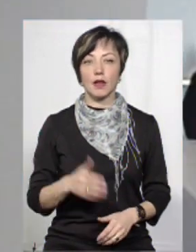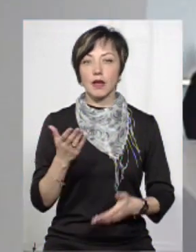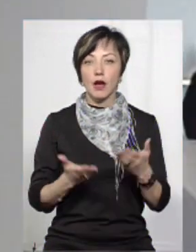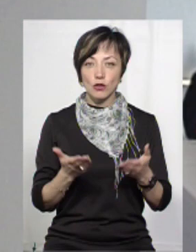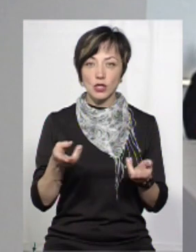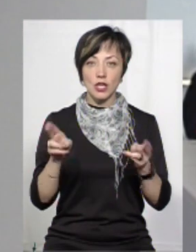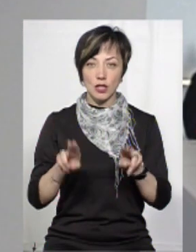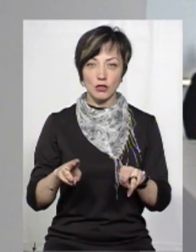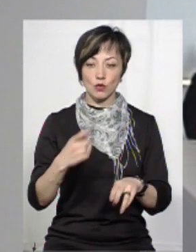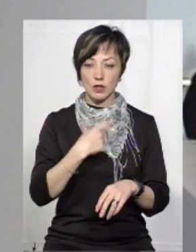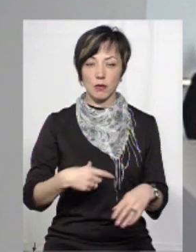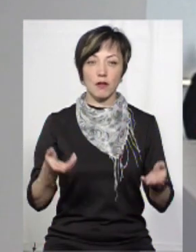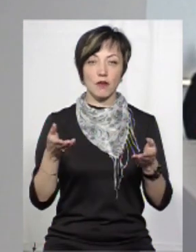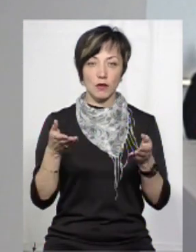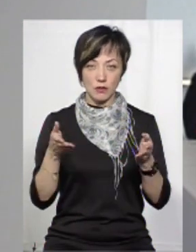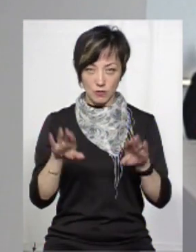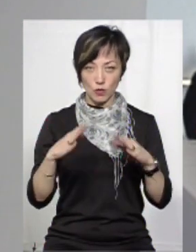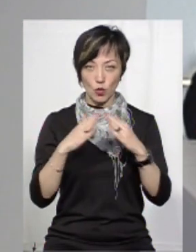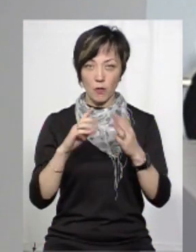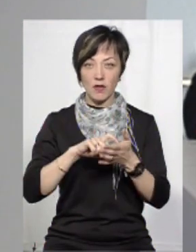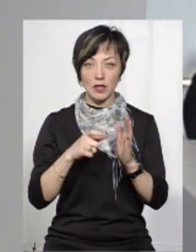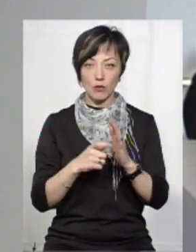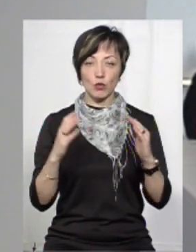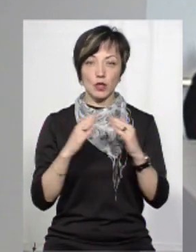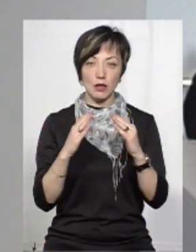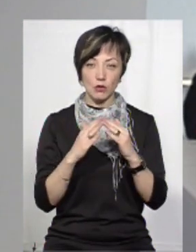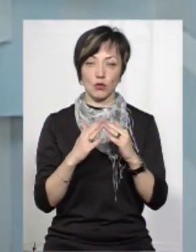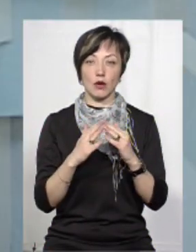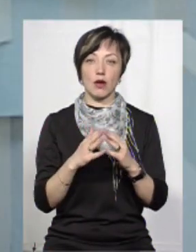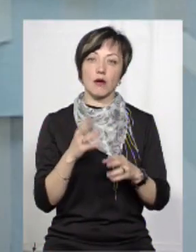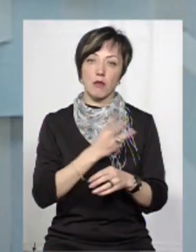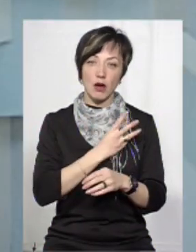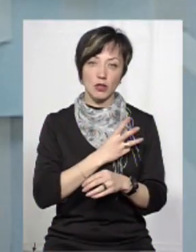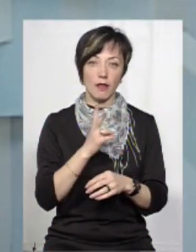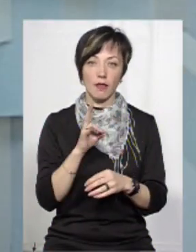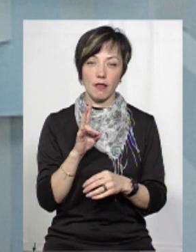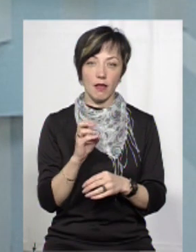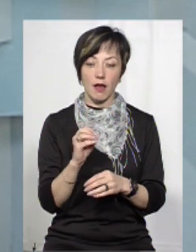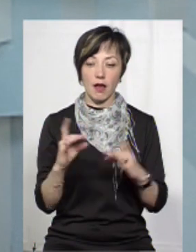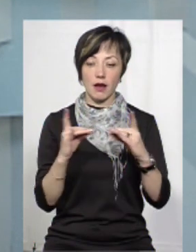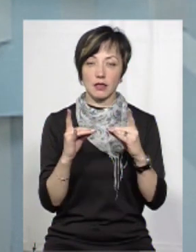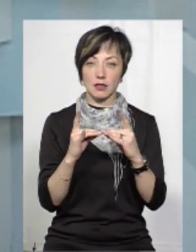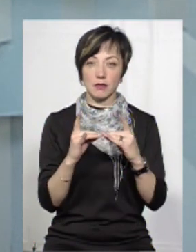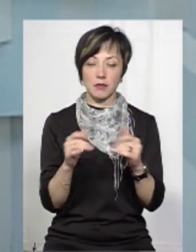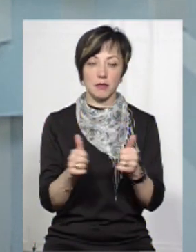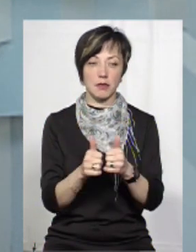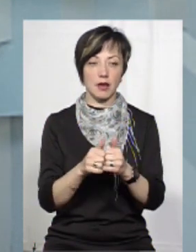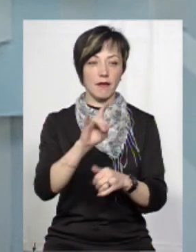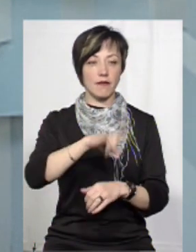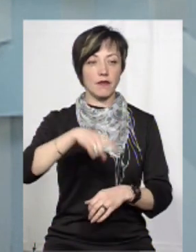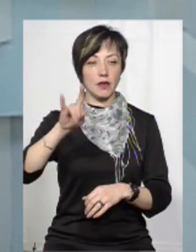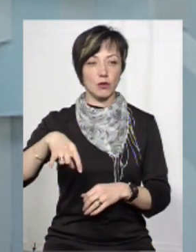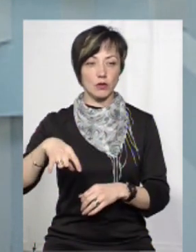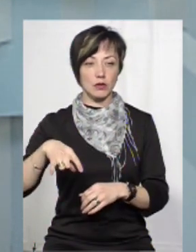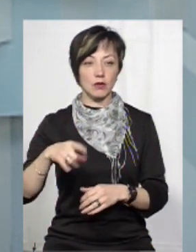Якщо ви навіть залишилися у себе вдома, в квартирі, в будинку, бажано не ставити ліжко, диван біля